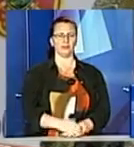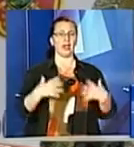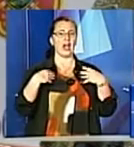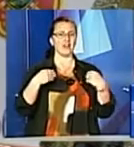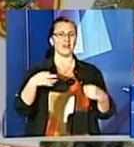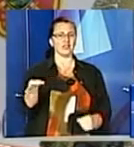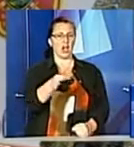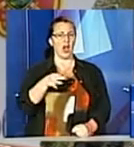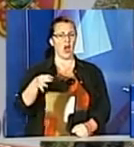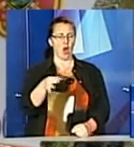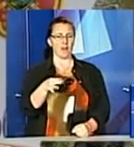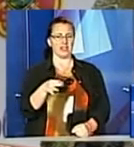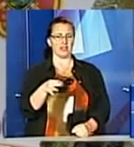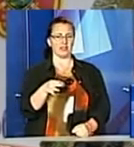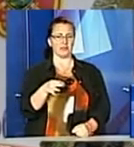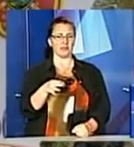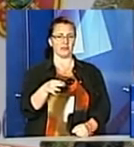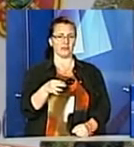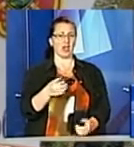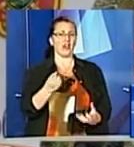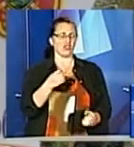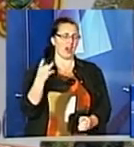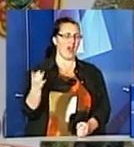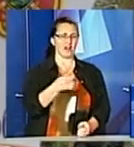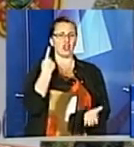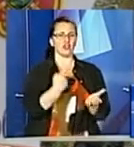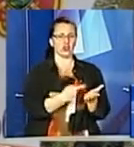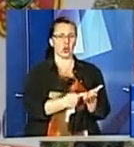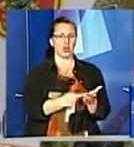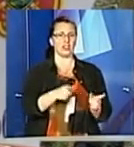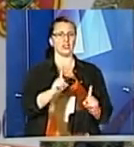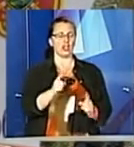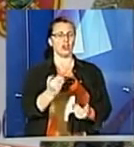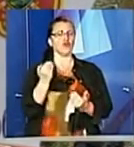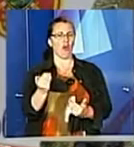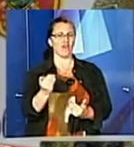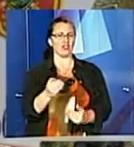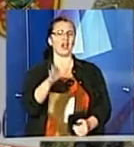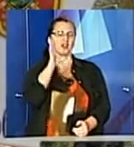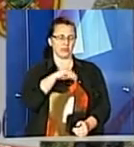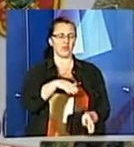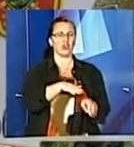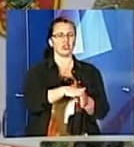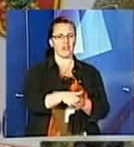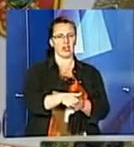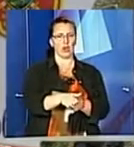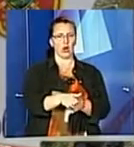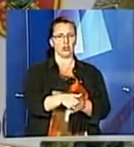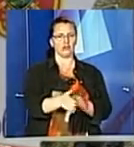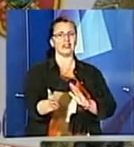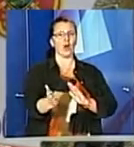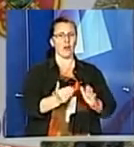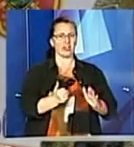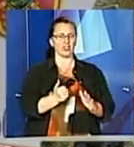Львівська область вкотре доказала, що вона спроможна виконувати призов